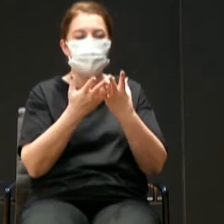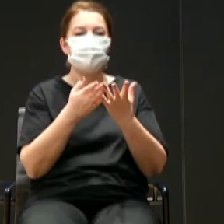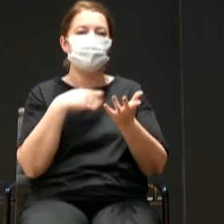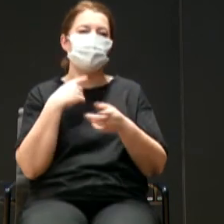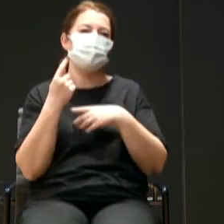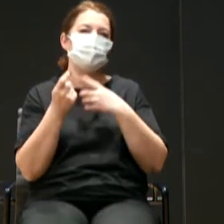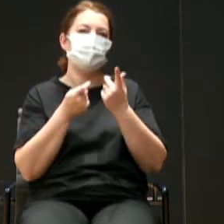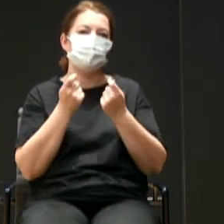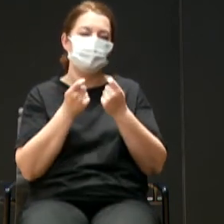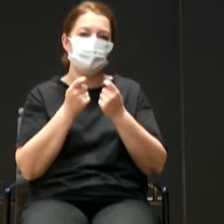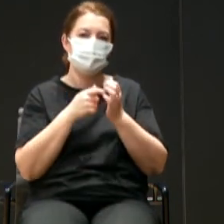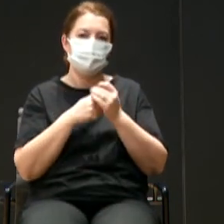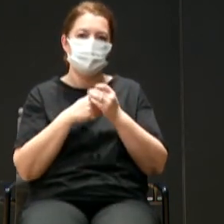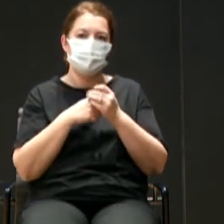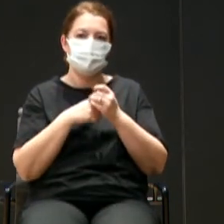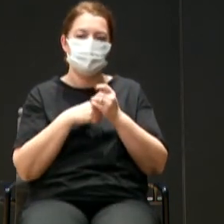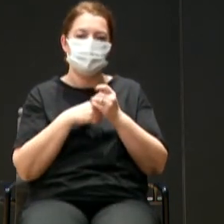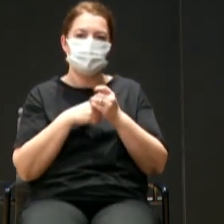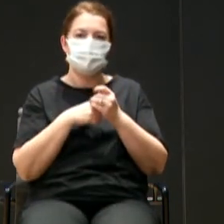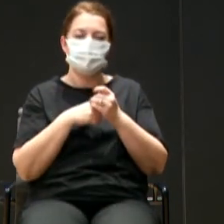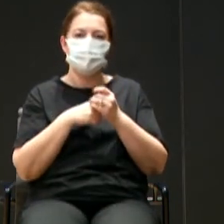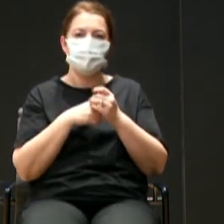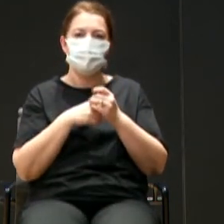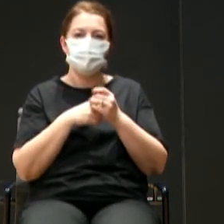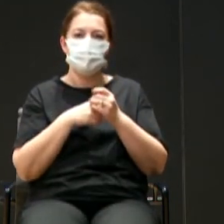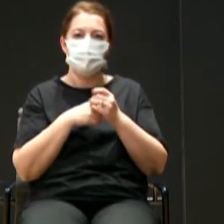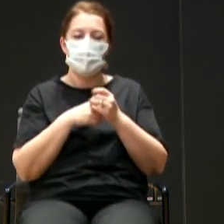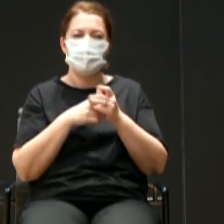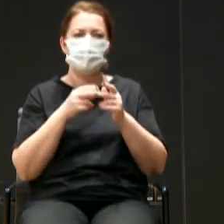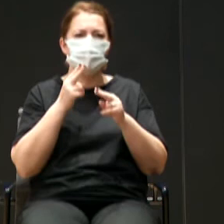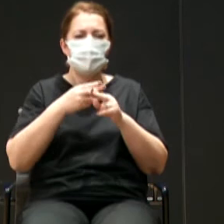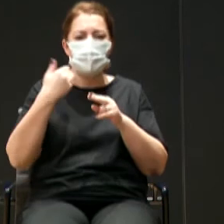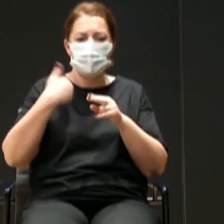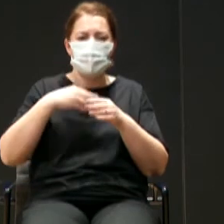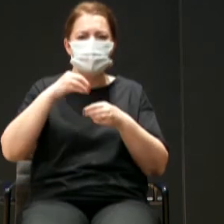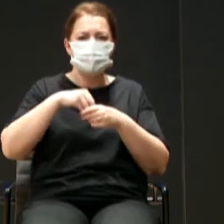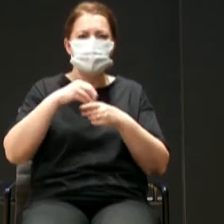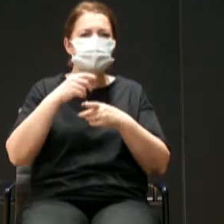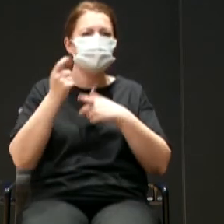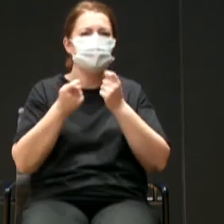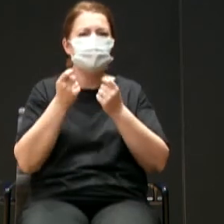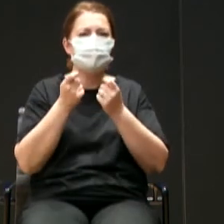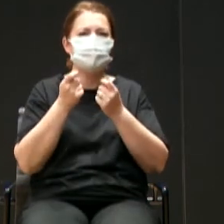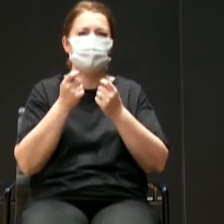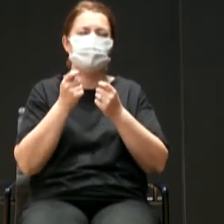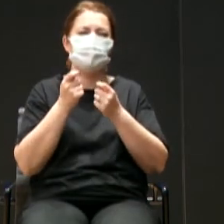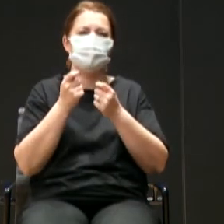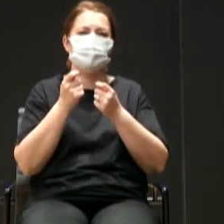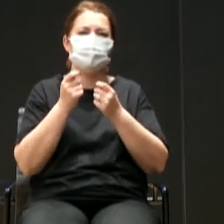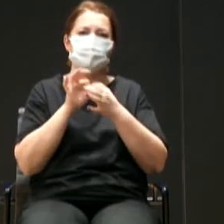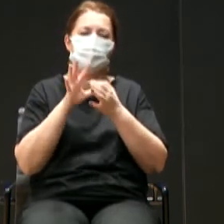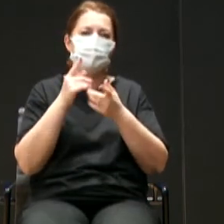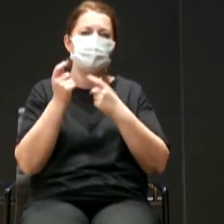bir yer bulunursa hemen kamu yararına iş halletmeye çalışıyoruz. Ya sizin